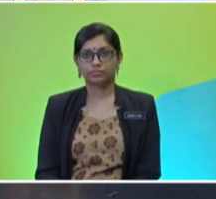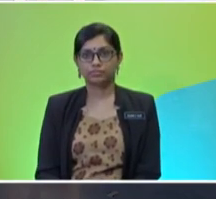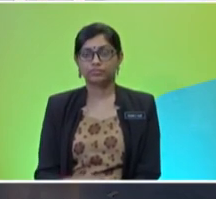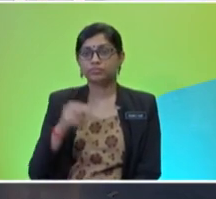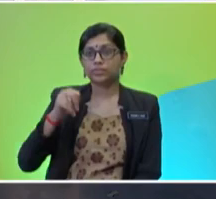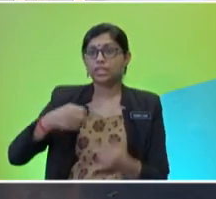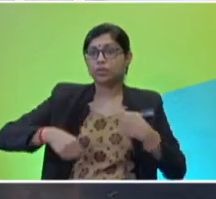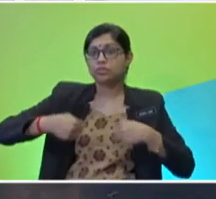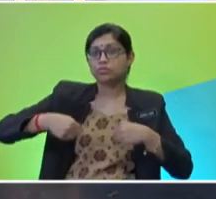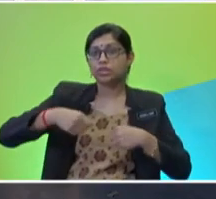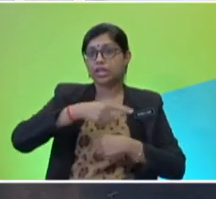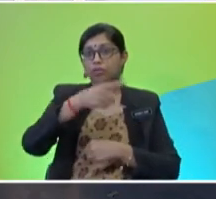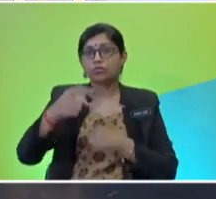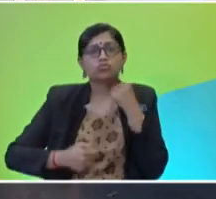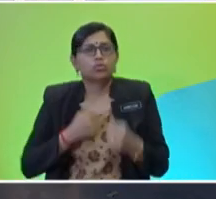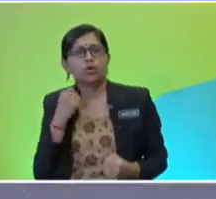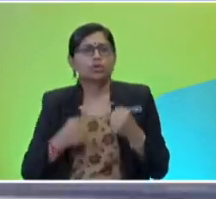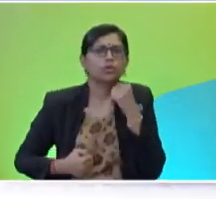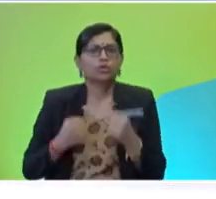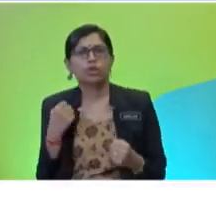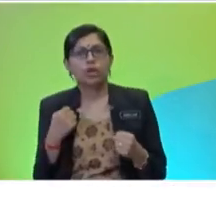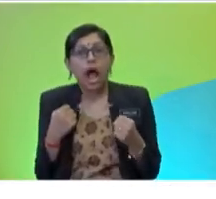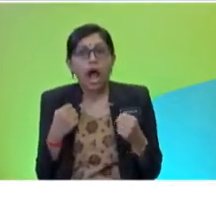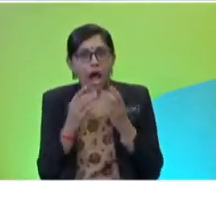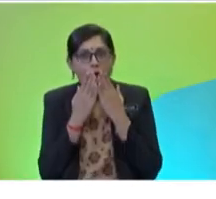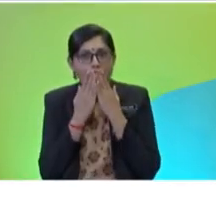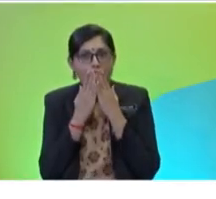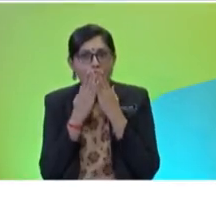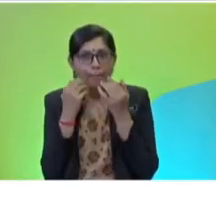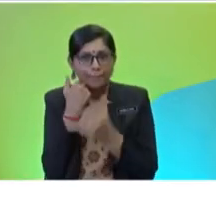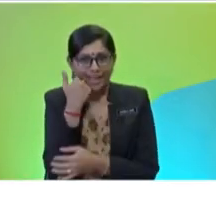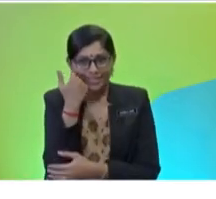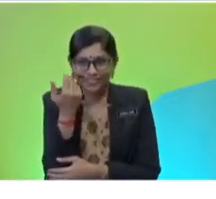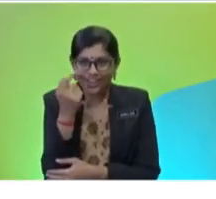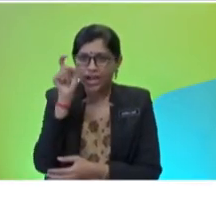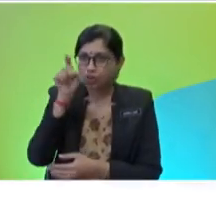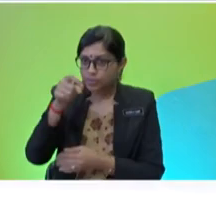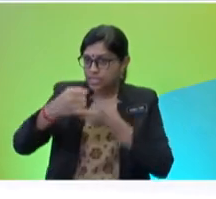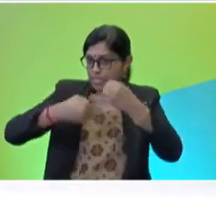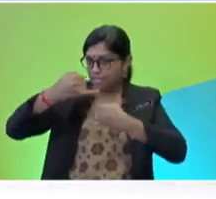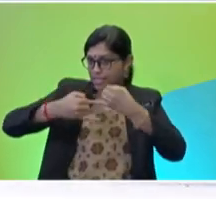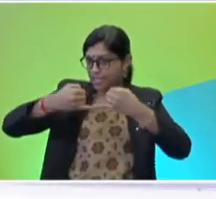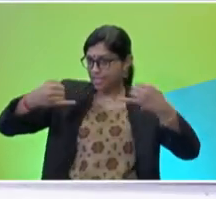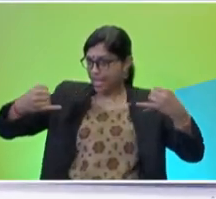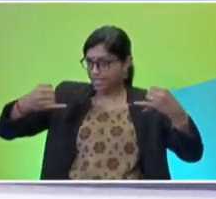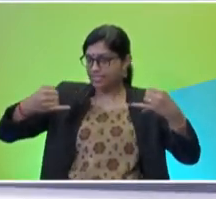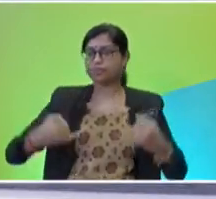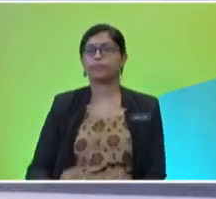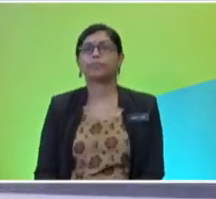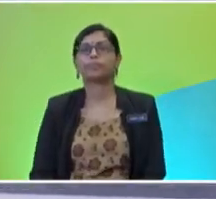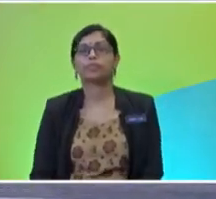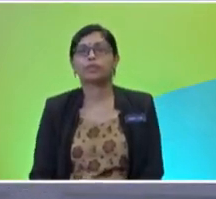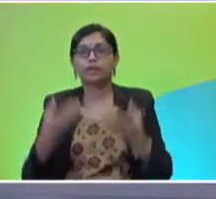Terlucut pula. Jadi kita kena pastikan. Kita pakaikan. Cikgu tak boleh bantu sebab awak kena